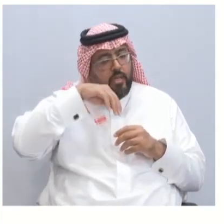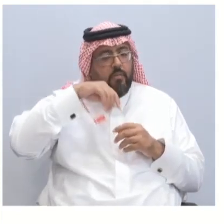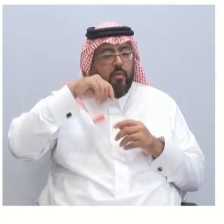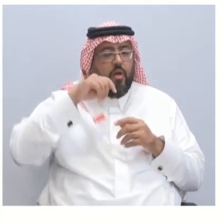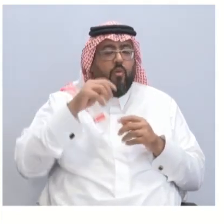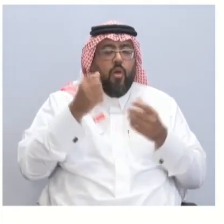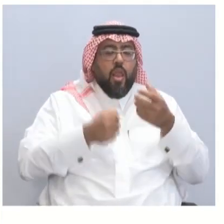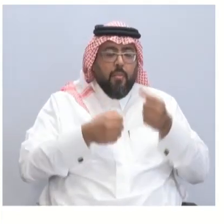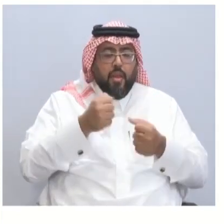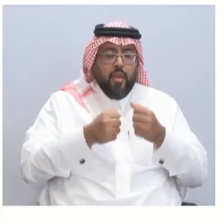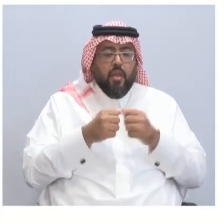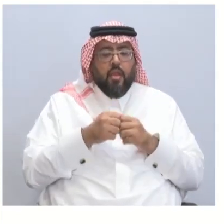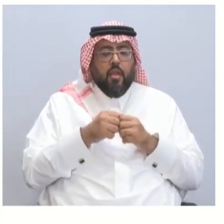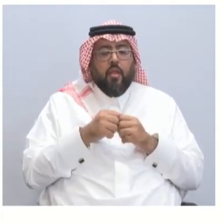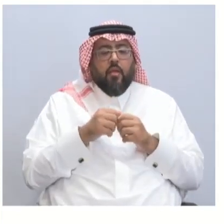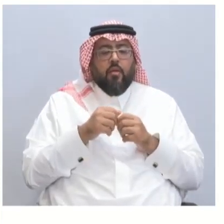والالبان